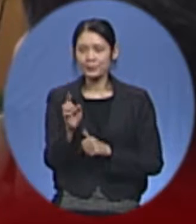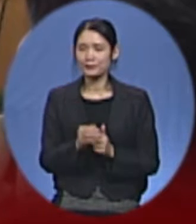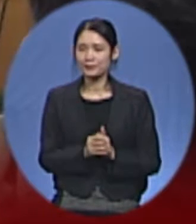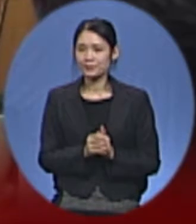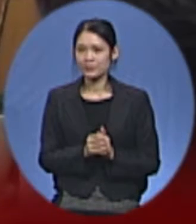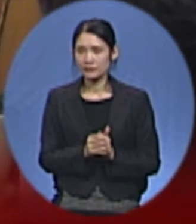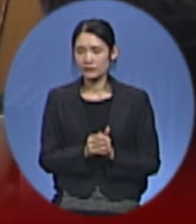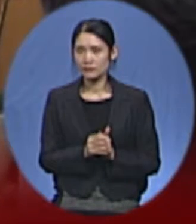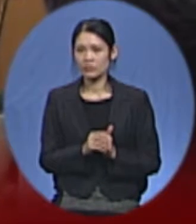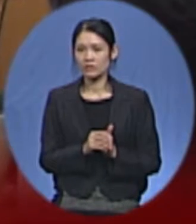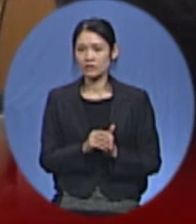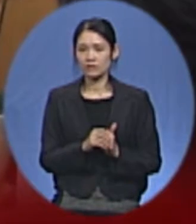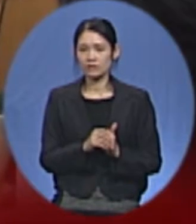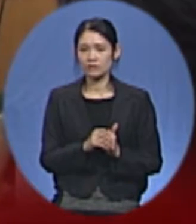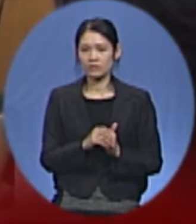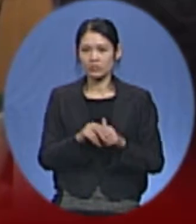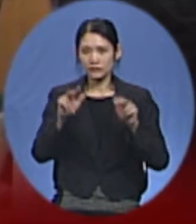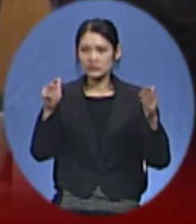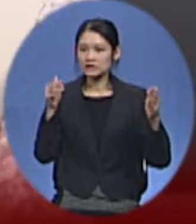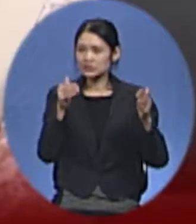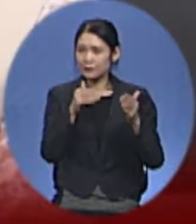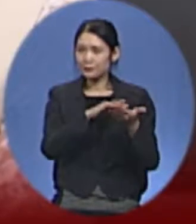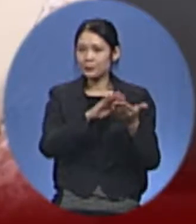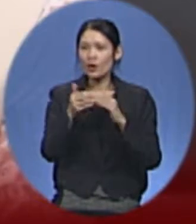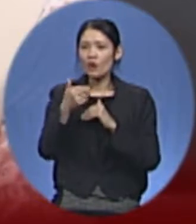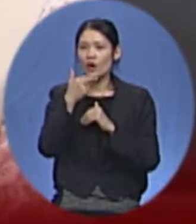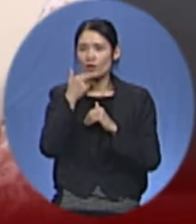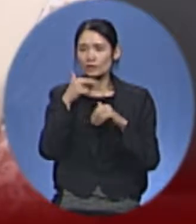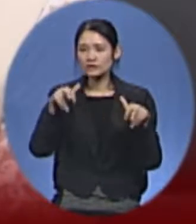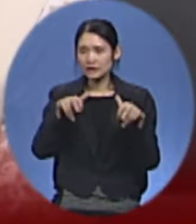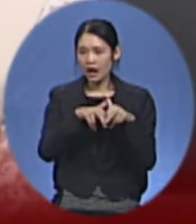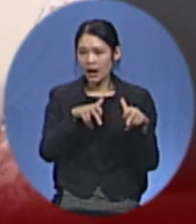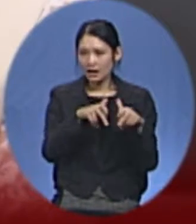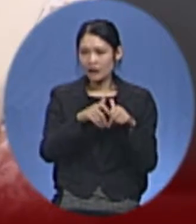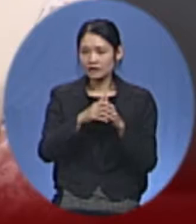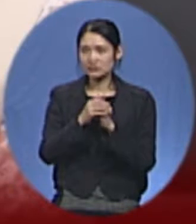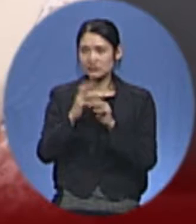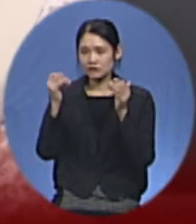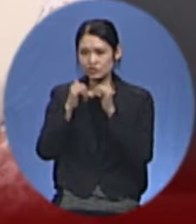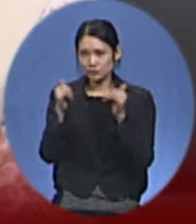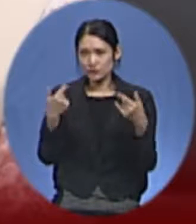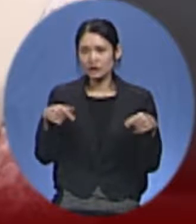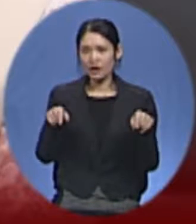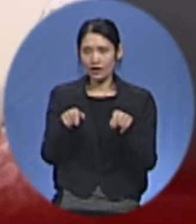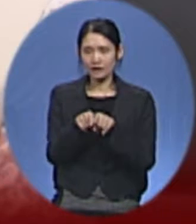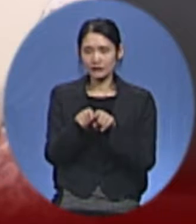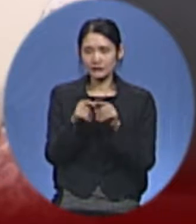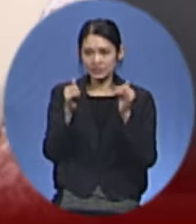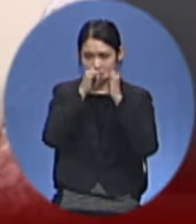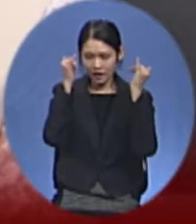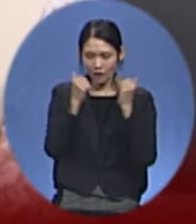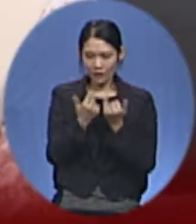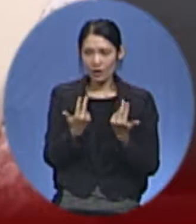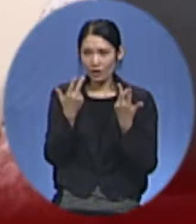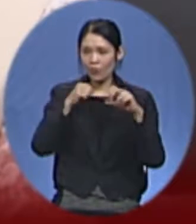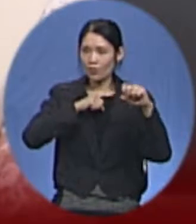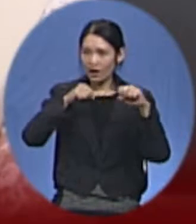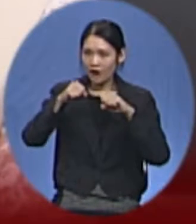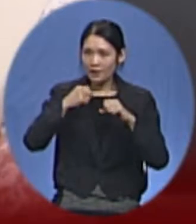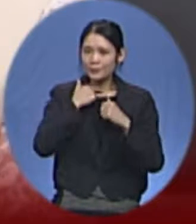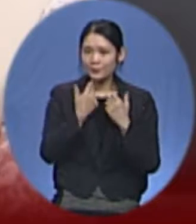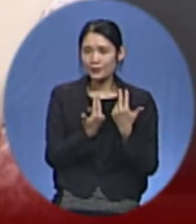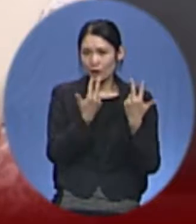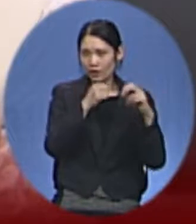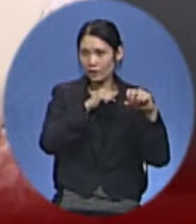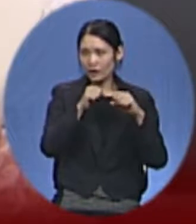되십니까? 네, 지금까지 변함없이 장애인과 서민을 위한 사회공헌 활동을 통한